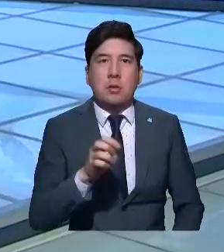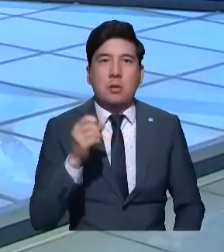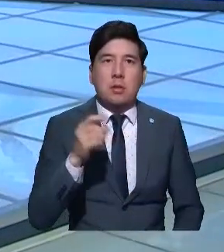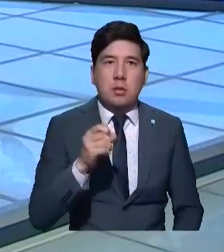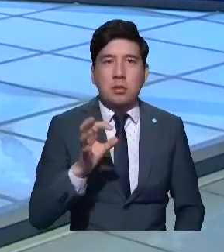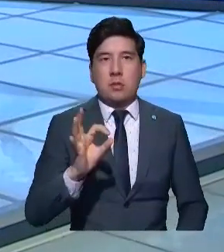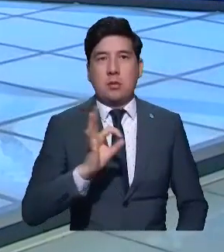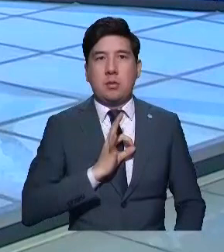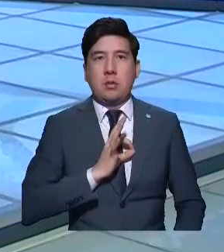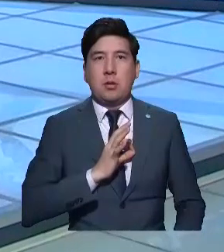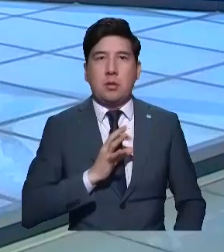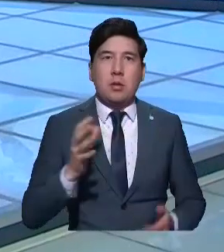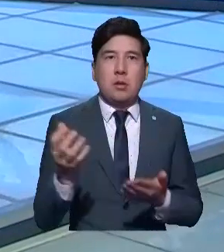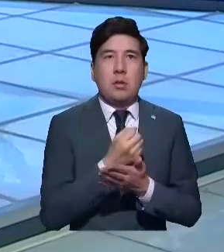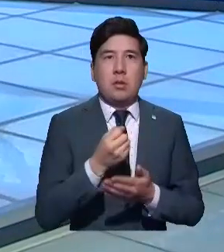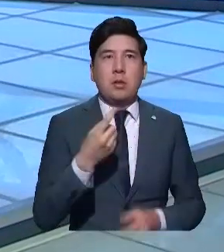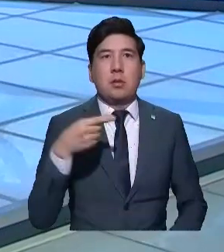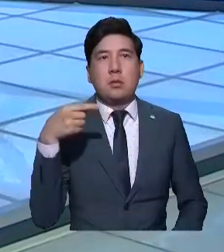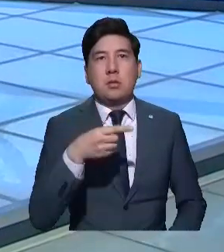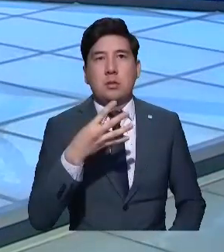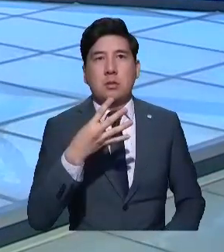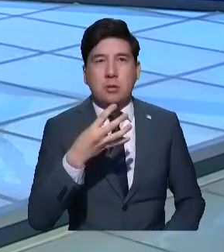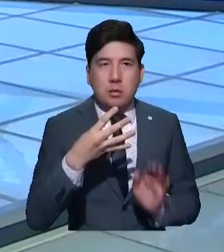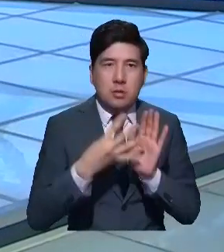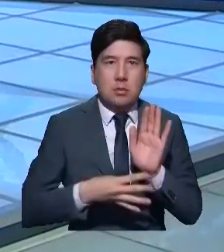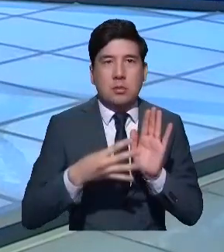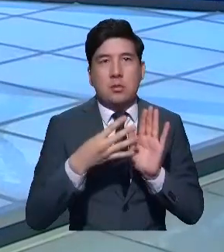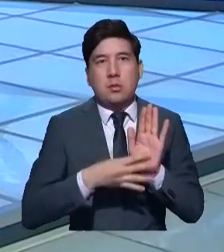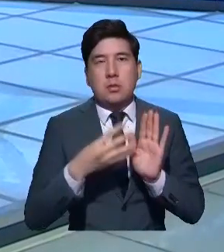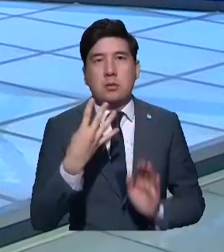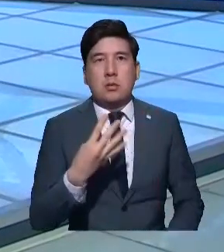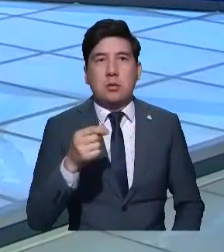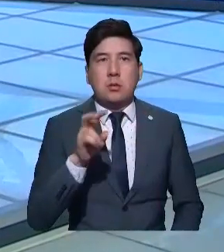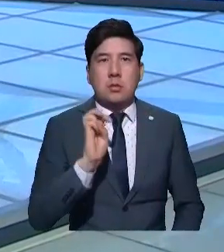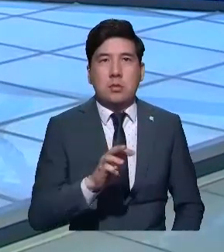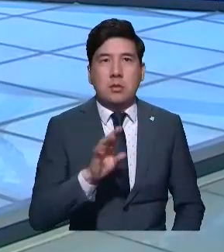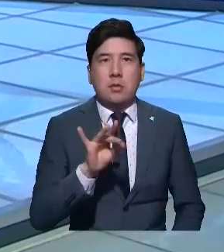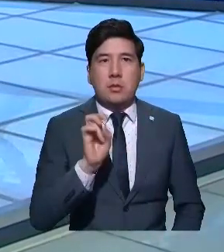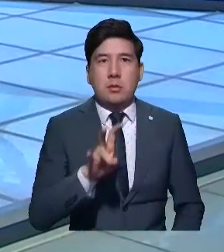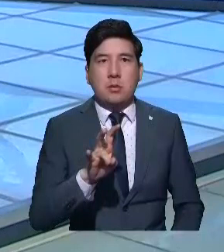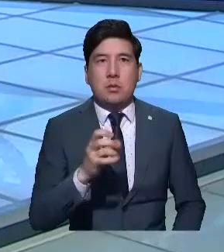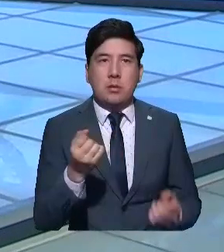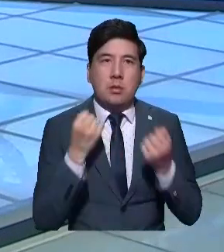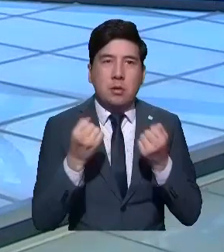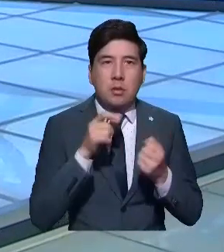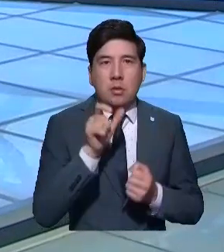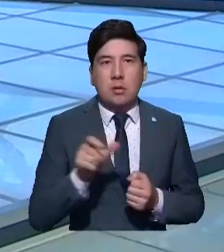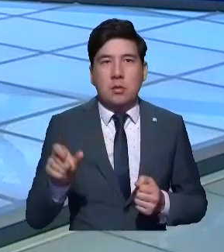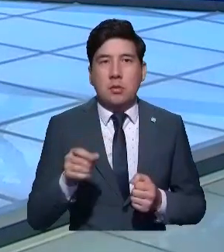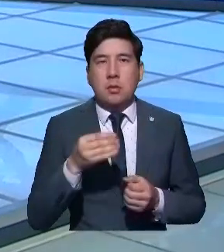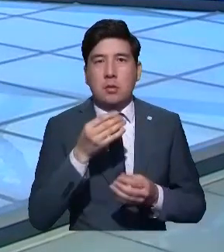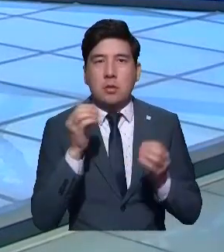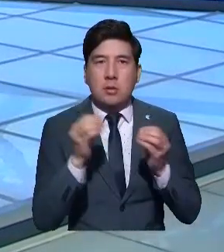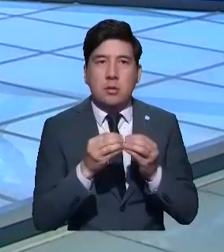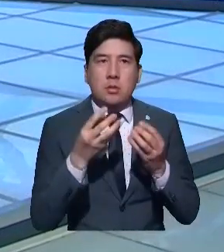медали. Ее обладателем в 1994 году стал казахстанский лыжник Владимир Смирнов. Спортсмены говорят, даже спустя